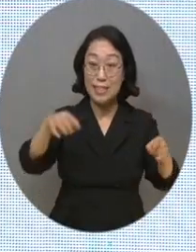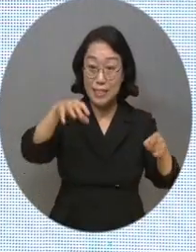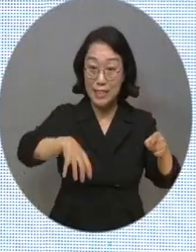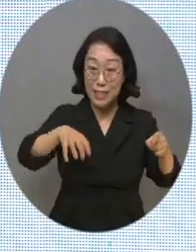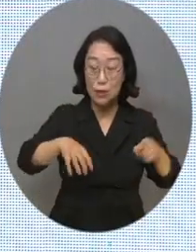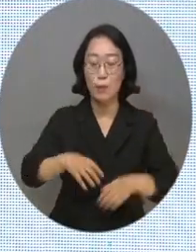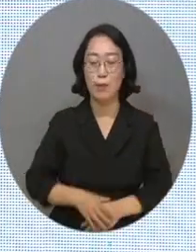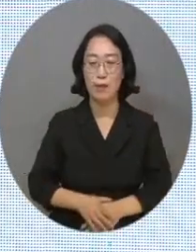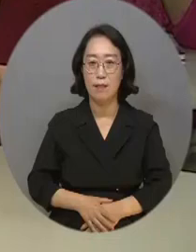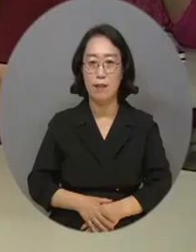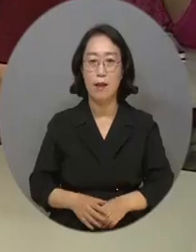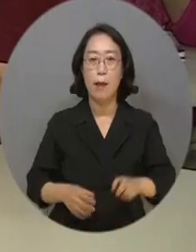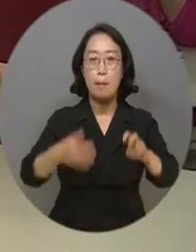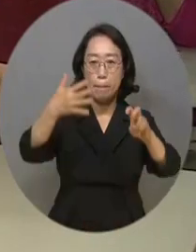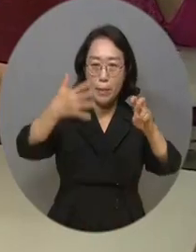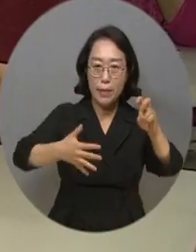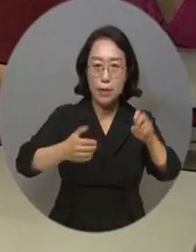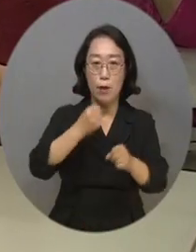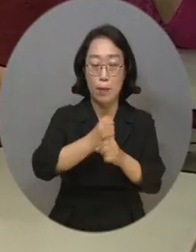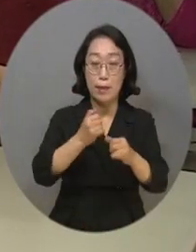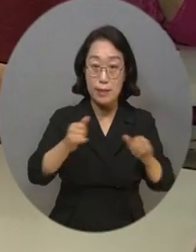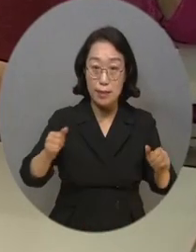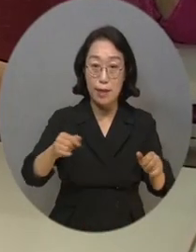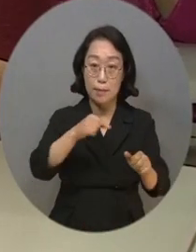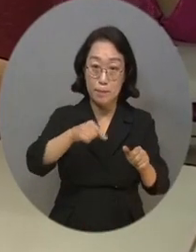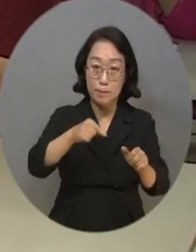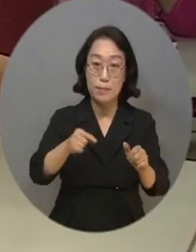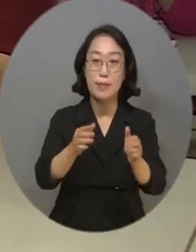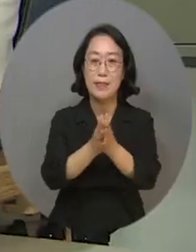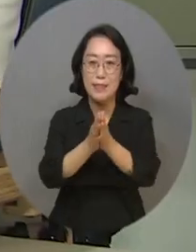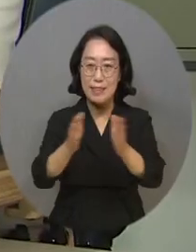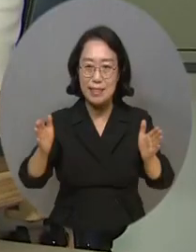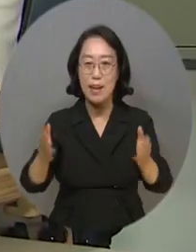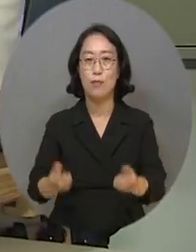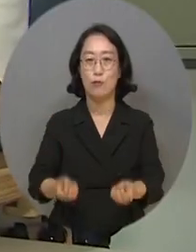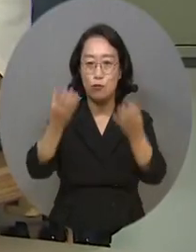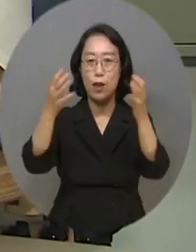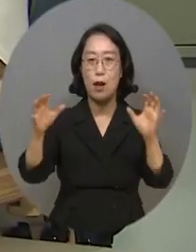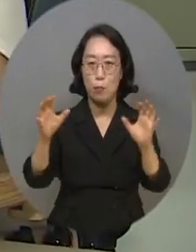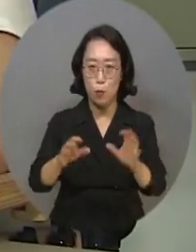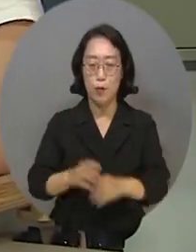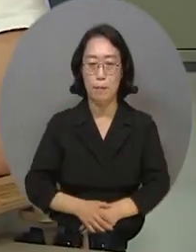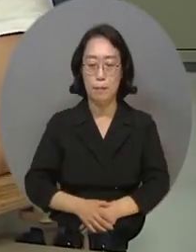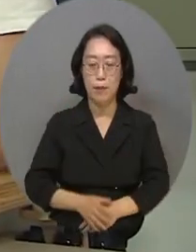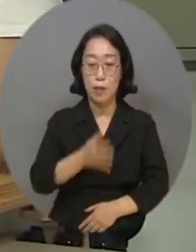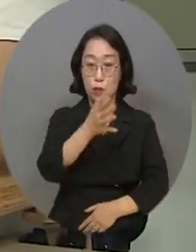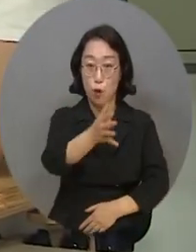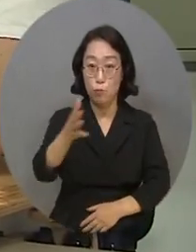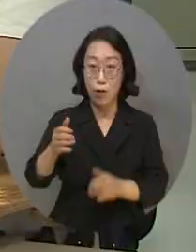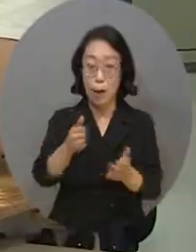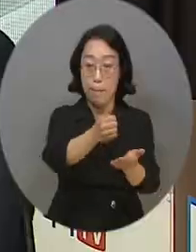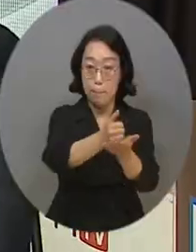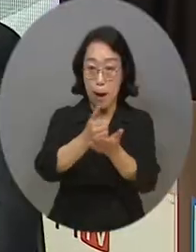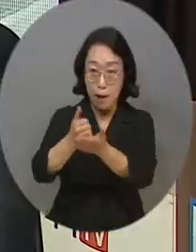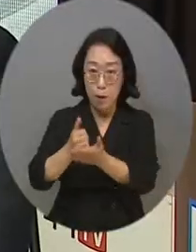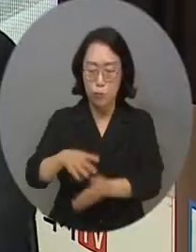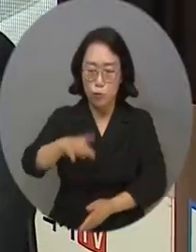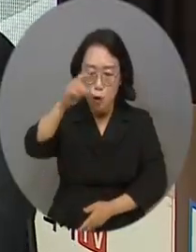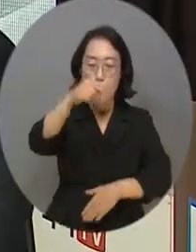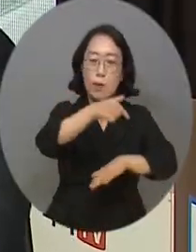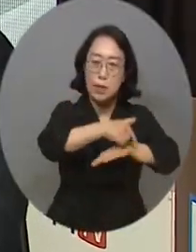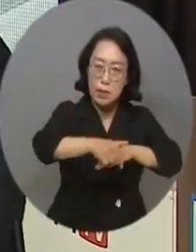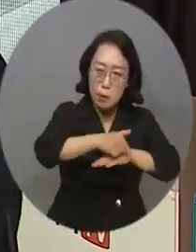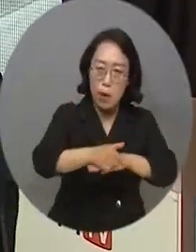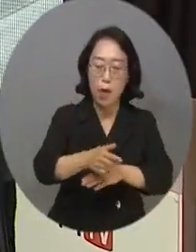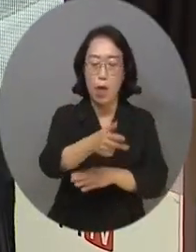장애인 미디어 크리에이터 양성 교육 개강식이 열렸습니다. 각 분야의 전문가들에게 방송 기획 단계부터 영상